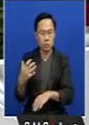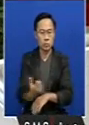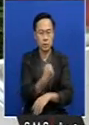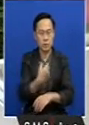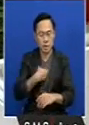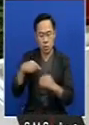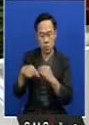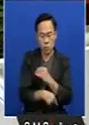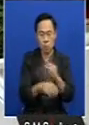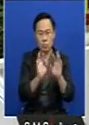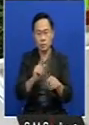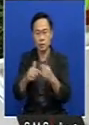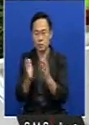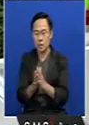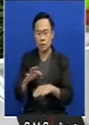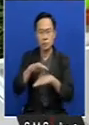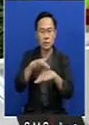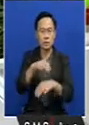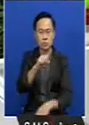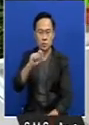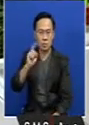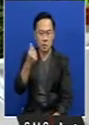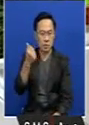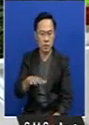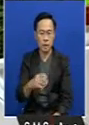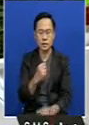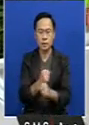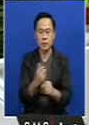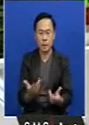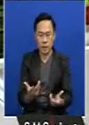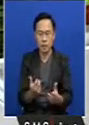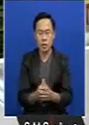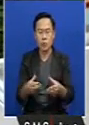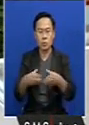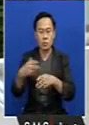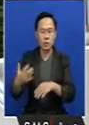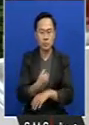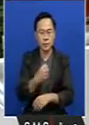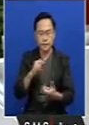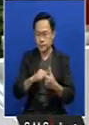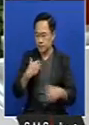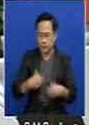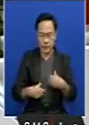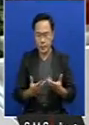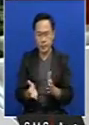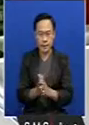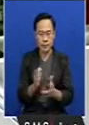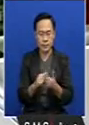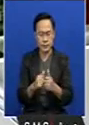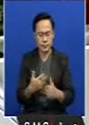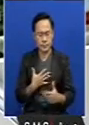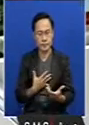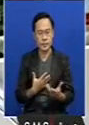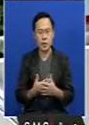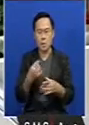เมืองที่ทุจริตคอร์รัปชั่นกลับเข้ามาเล่นการเมืองได้อีกก็ทำเอากลุ่มการเมืองหลายกลุ่มเกิดอาการเต้นกันยก